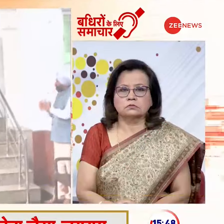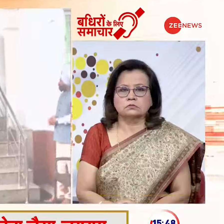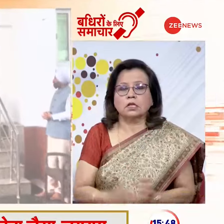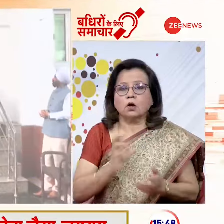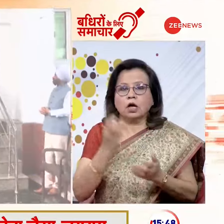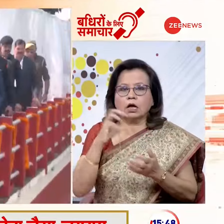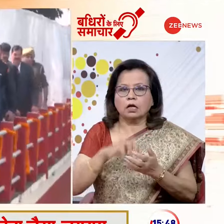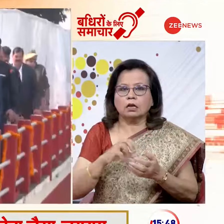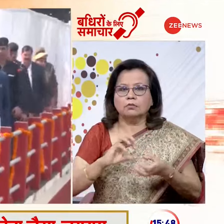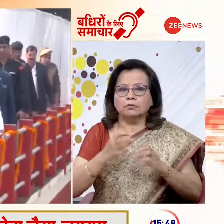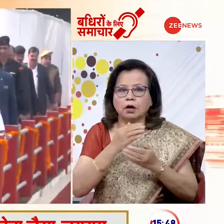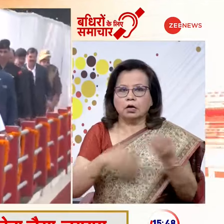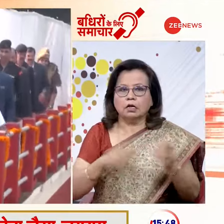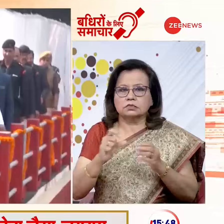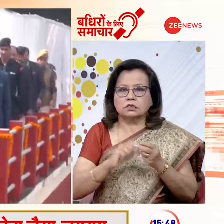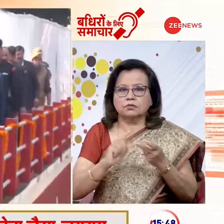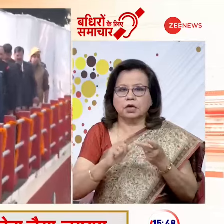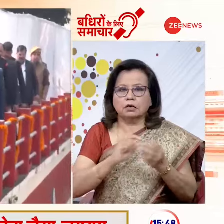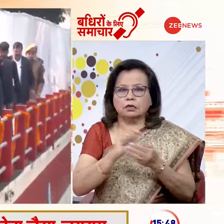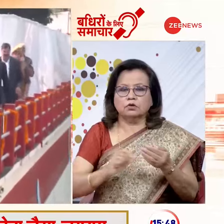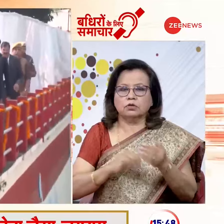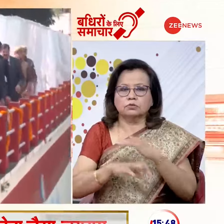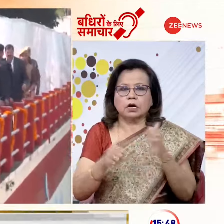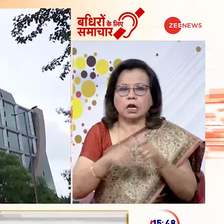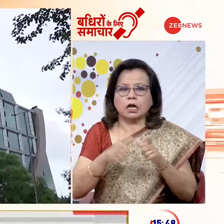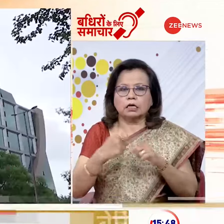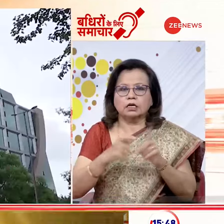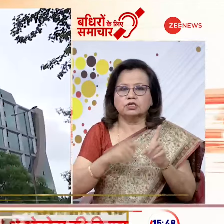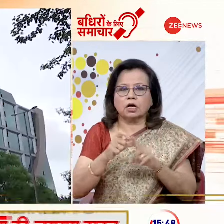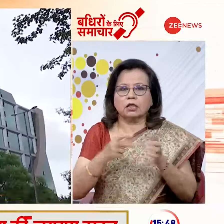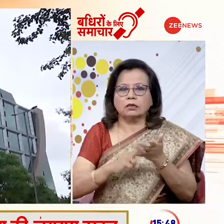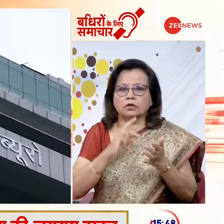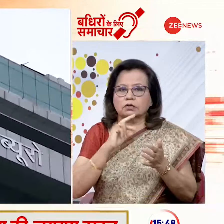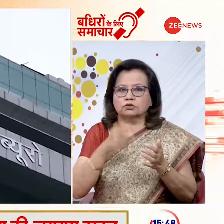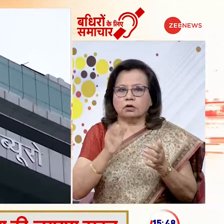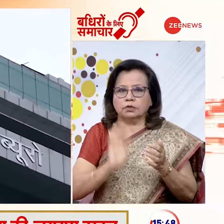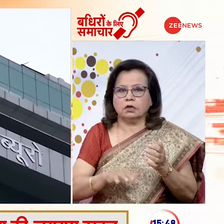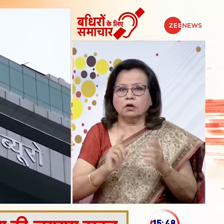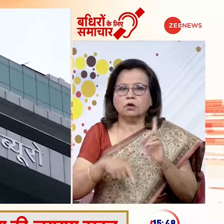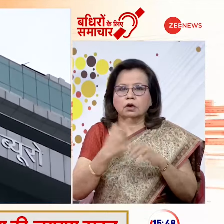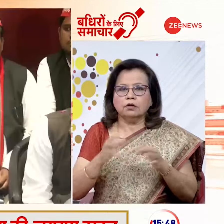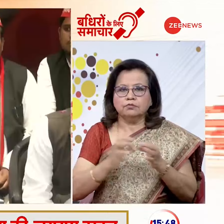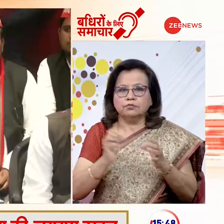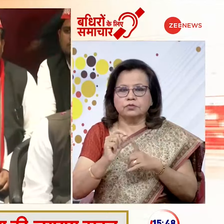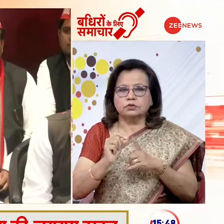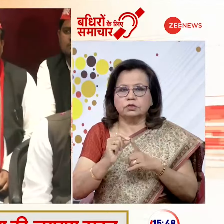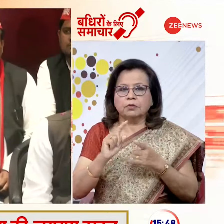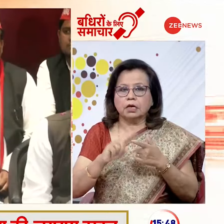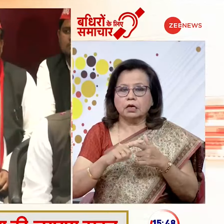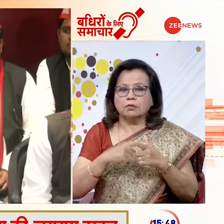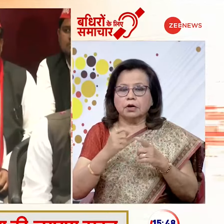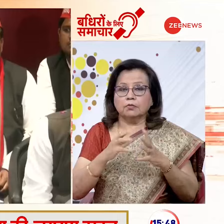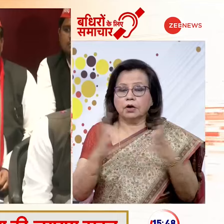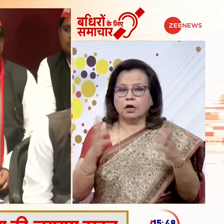अवैत खनन मामले में CBI के समन पर अखिलेश यादव ने जवाब दिया है उन्होंने बीजेपी